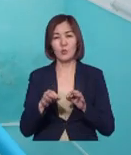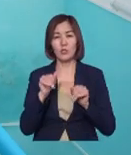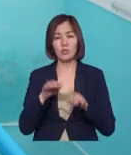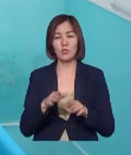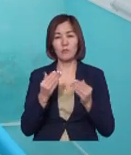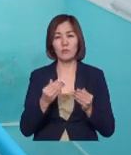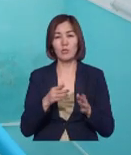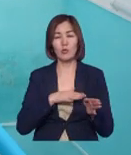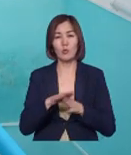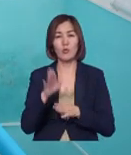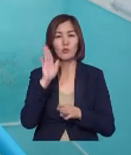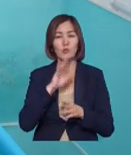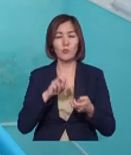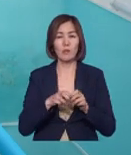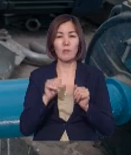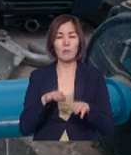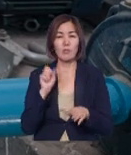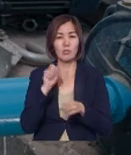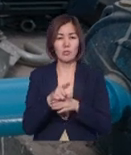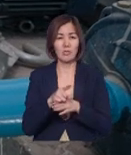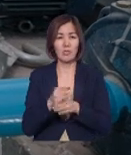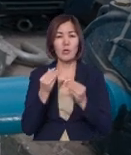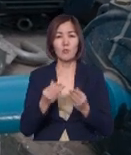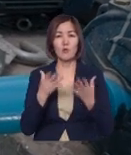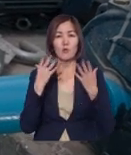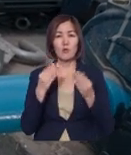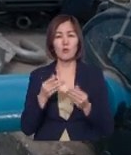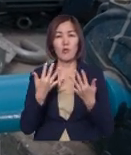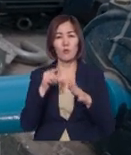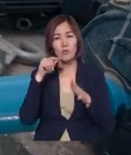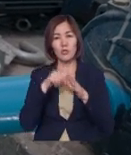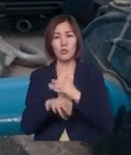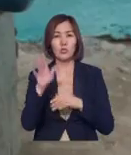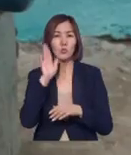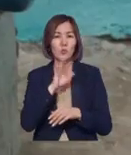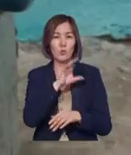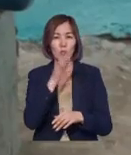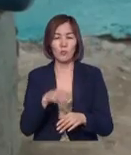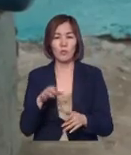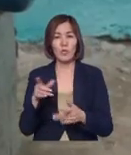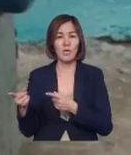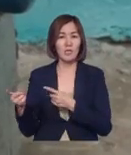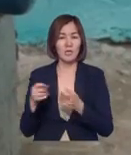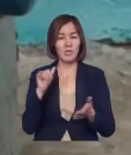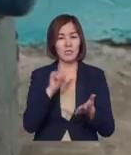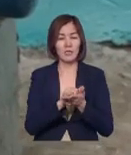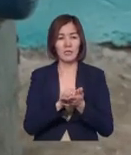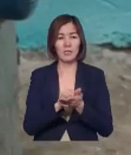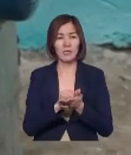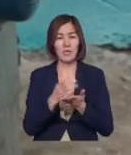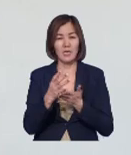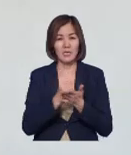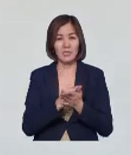биылғы жылы толық ауыз суды шешіп беру міндеттелген. Бүгінде ауылдың ішінде құбыр тартылды. Сондай-ақ суға арналған резервуар қоймасы да